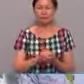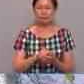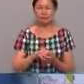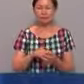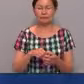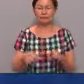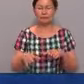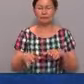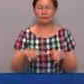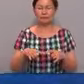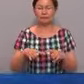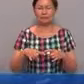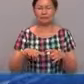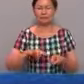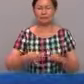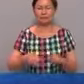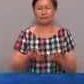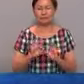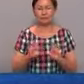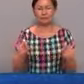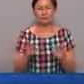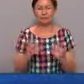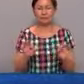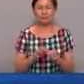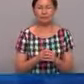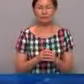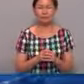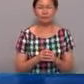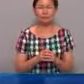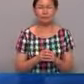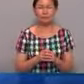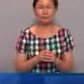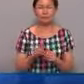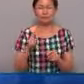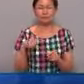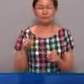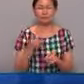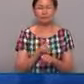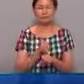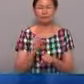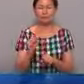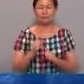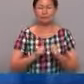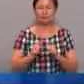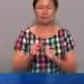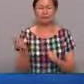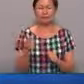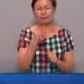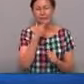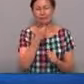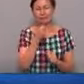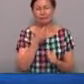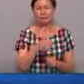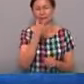танцевать и петь. Спасибо родным, что они меня поддерживают. Отметим, победителей конкурса «Мини-мисс» и «Мистер Шымкент»